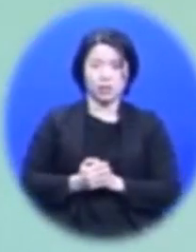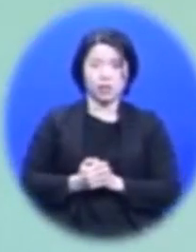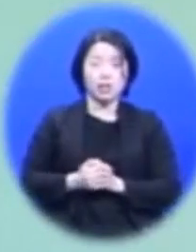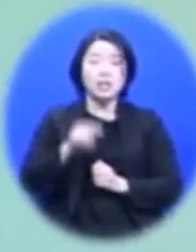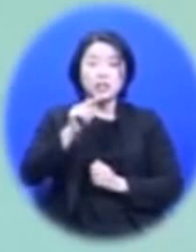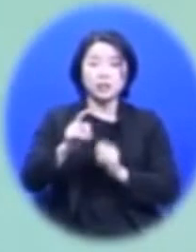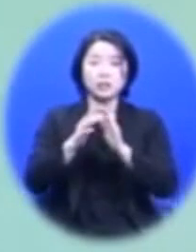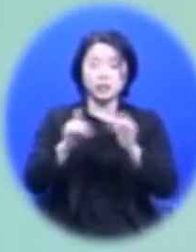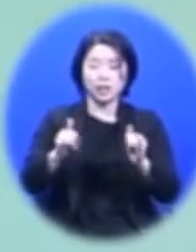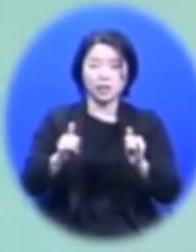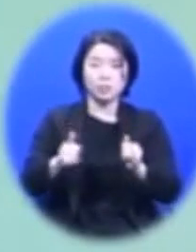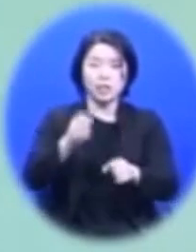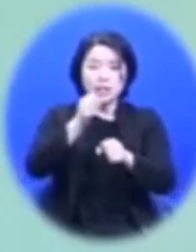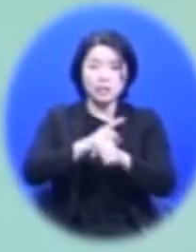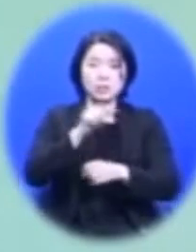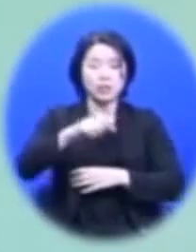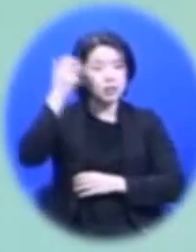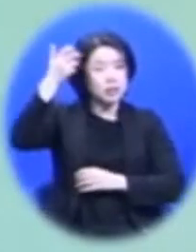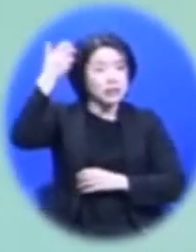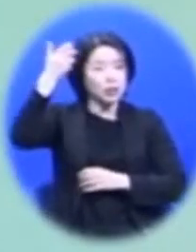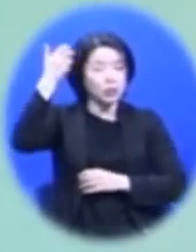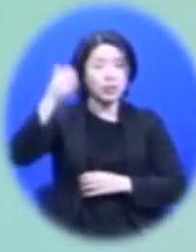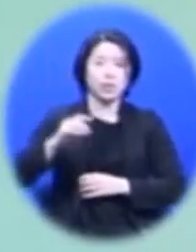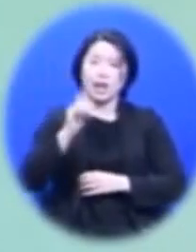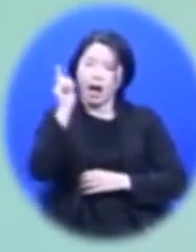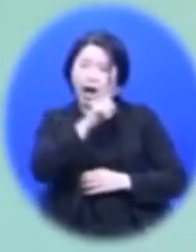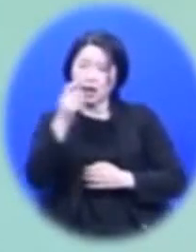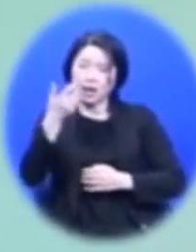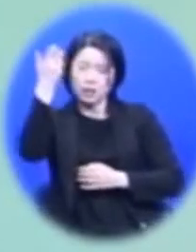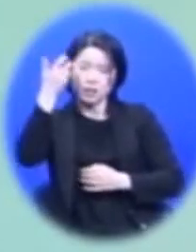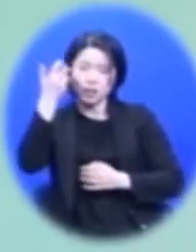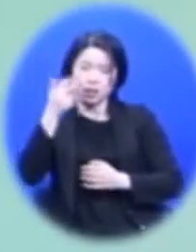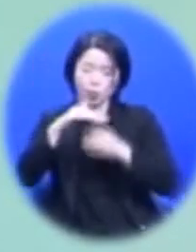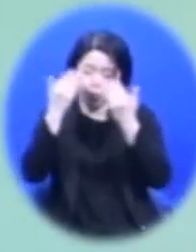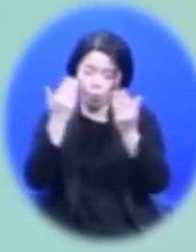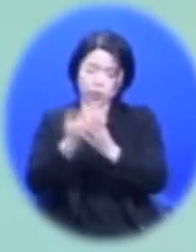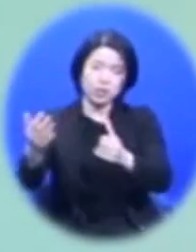그 사람들은 이미 그 영혼이 악한 영에게 완전히